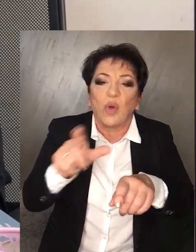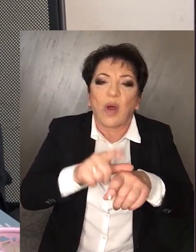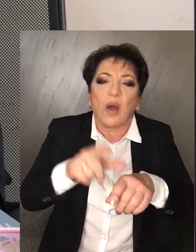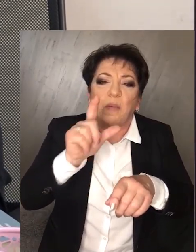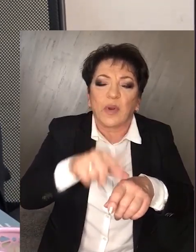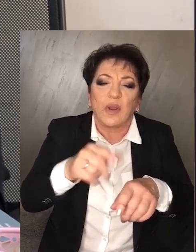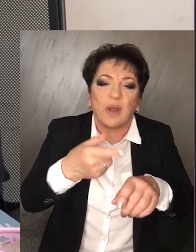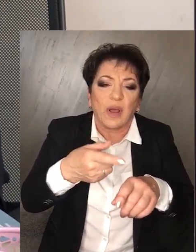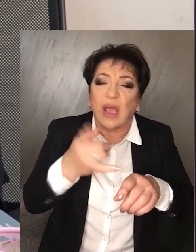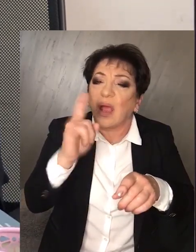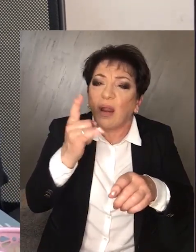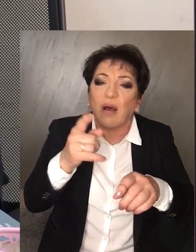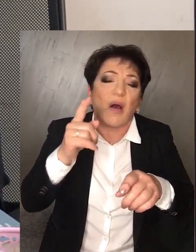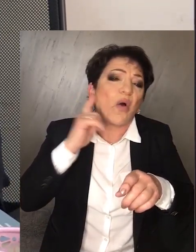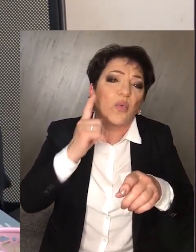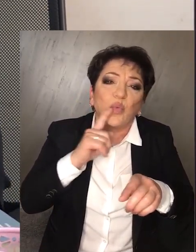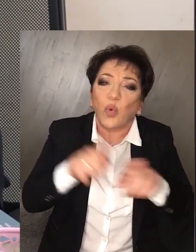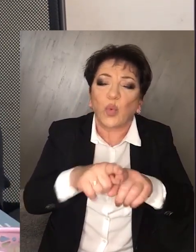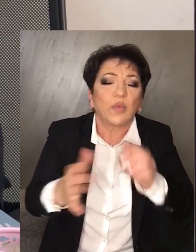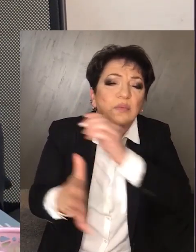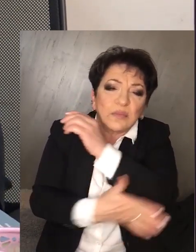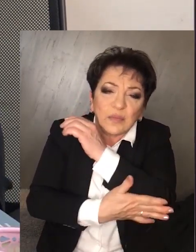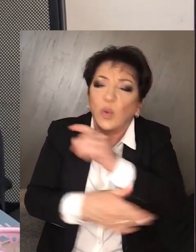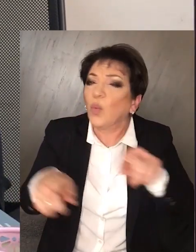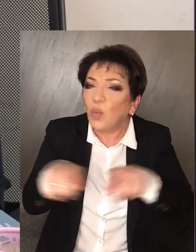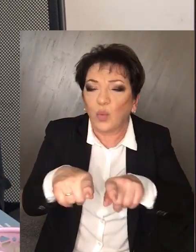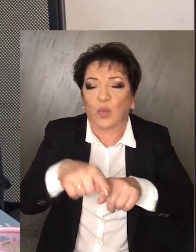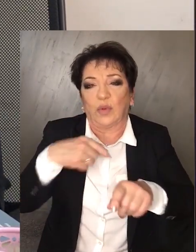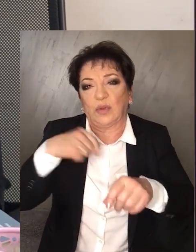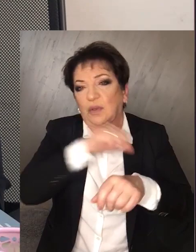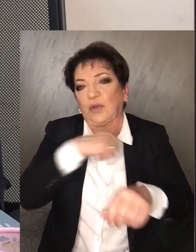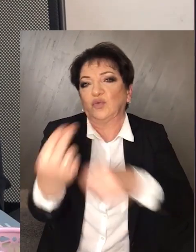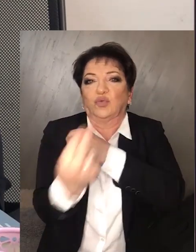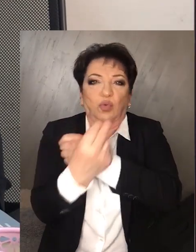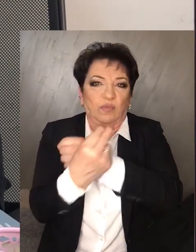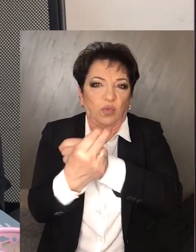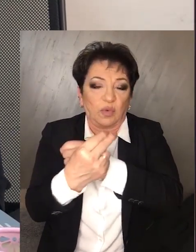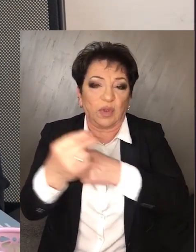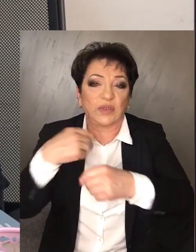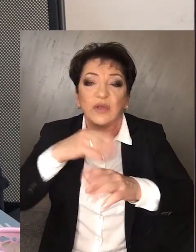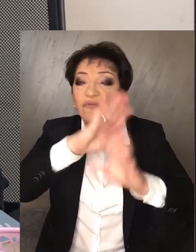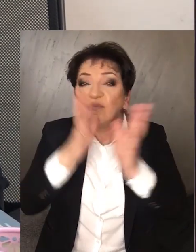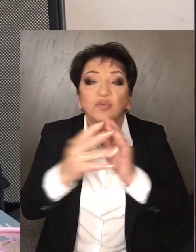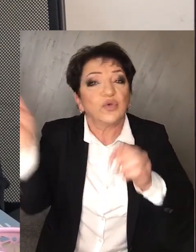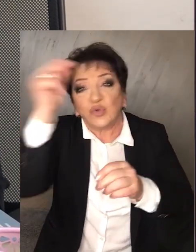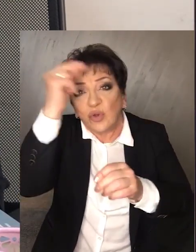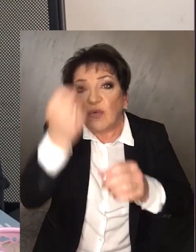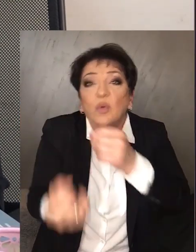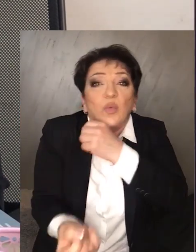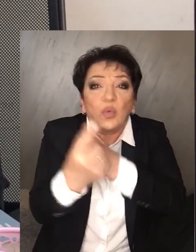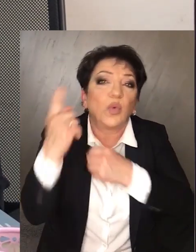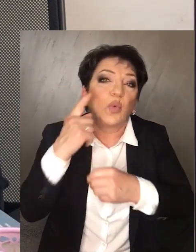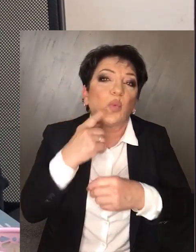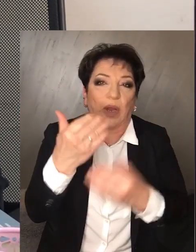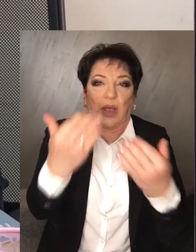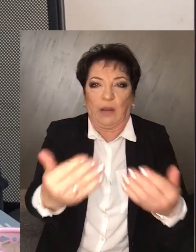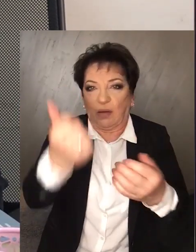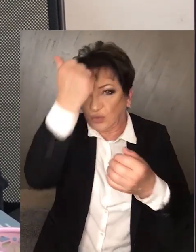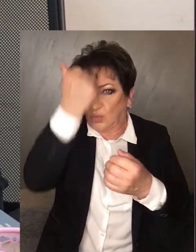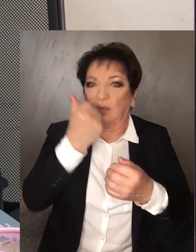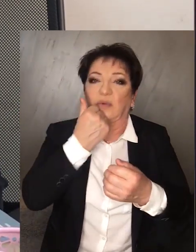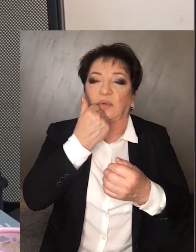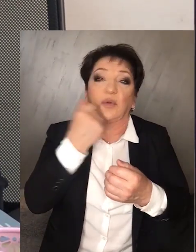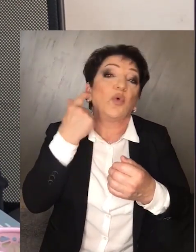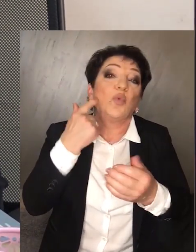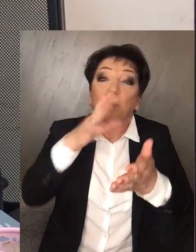յուրաքանչյուր երեխայից, յուրաքանչյուրի, նույնիսկ ամենաանընդունակ երեխայից ես սովորում եմ։ Իմ